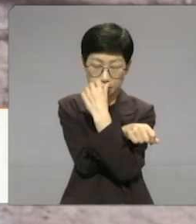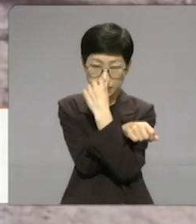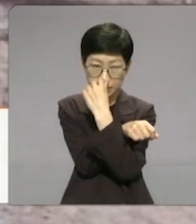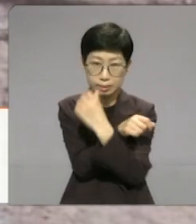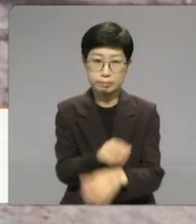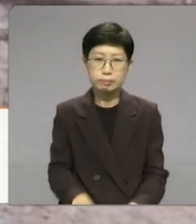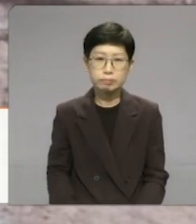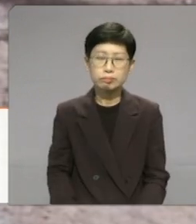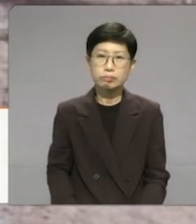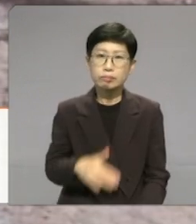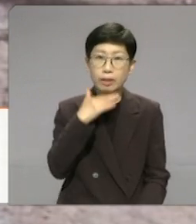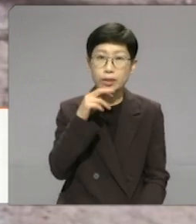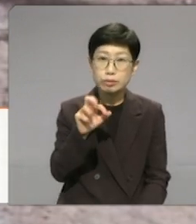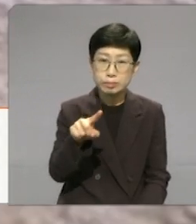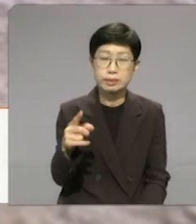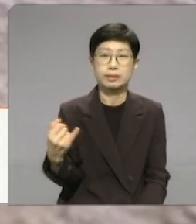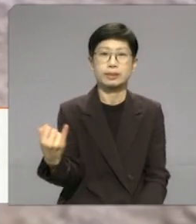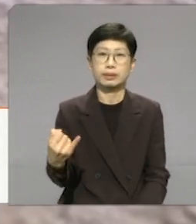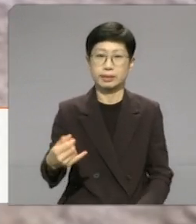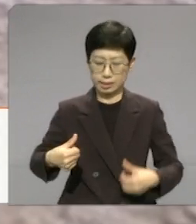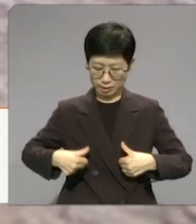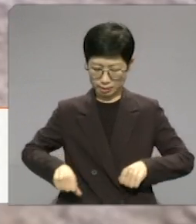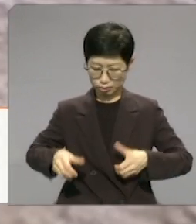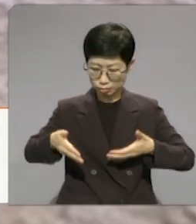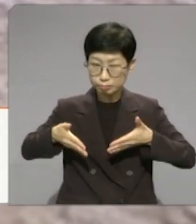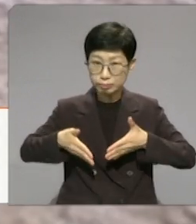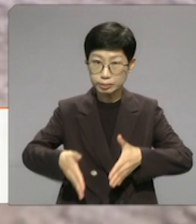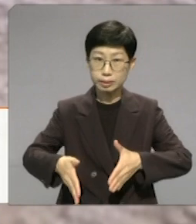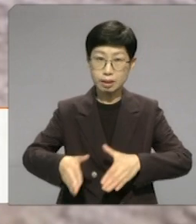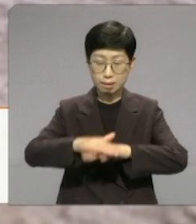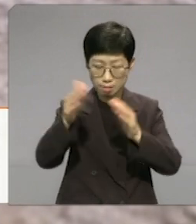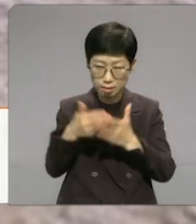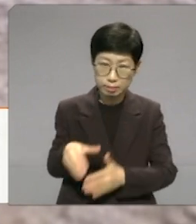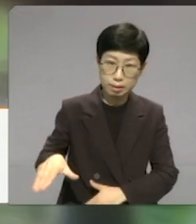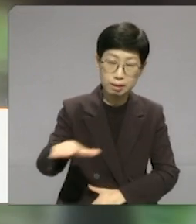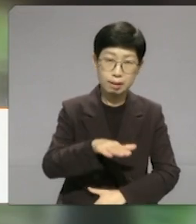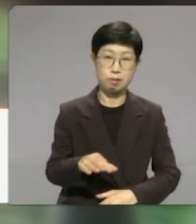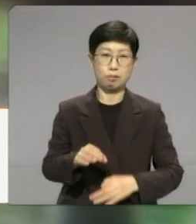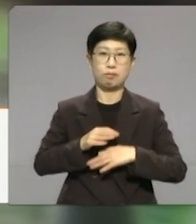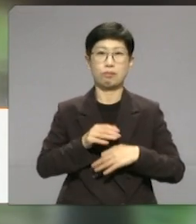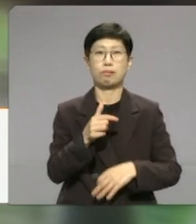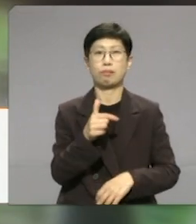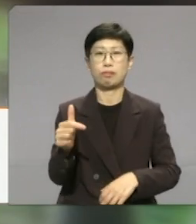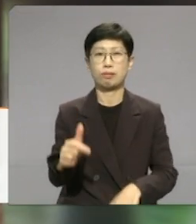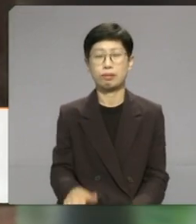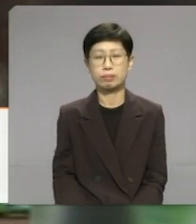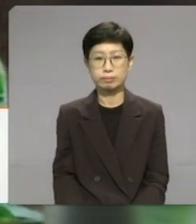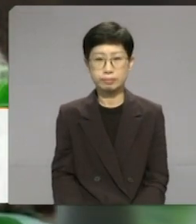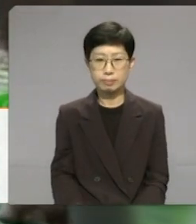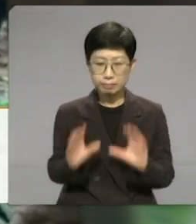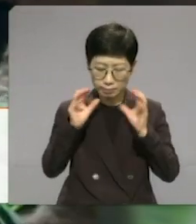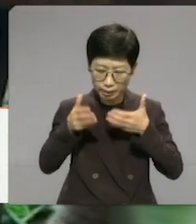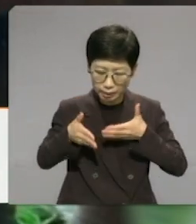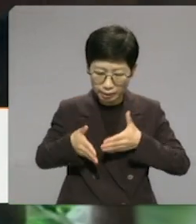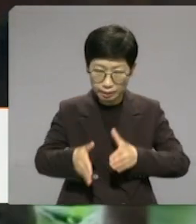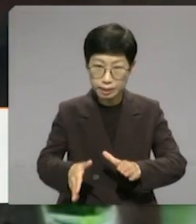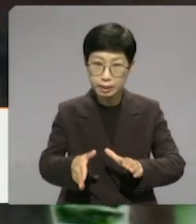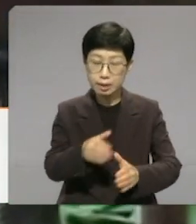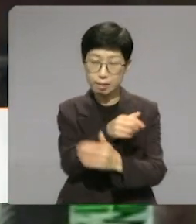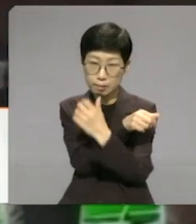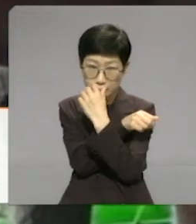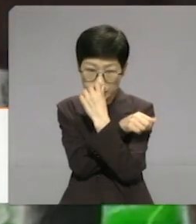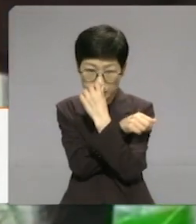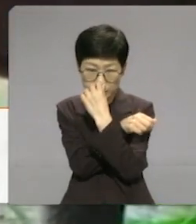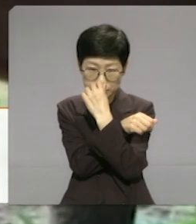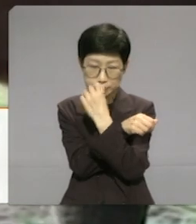캠프의 21살 암컷이 쌍둥이를 출산해 모두를 놀라게 했습니다 갓태어난 새끼 코끼리들은 아직